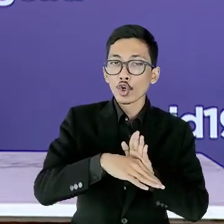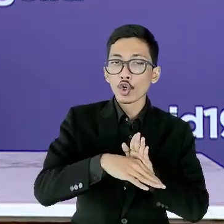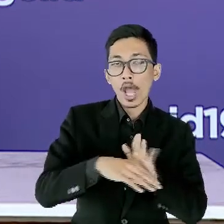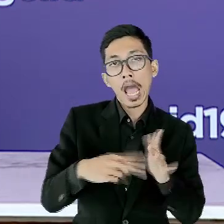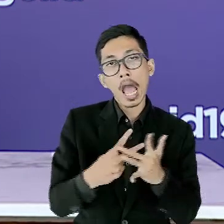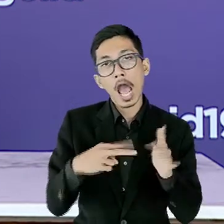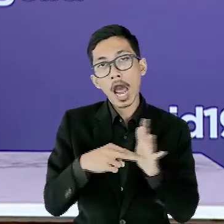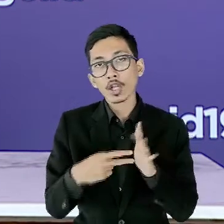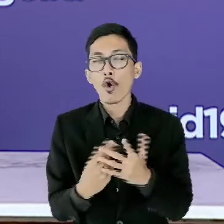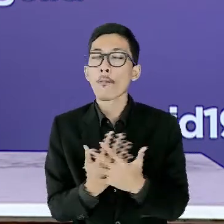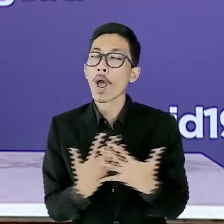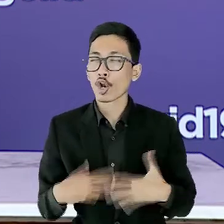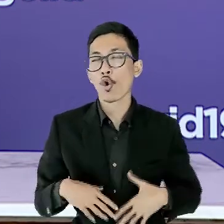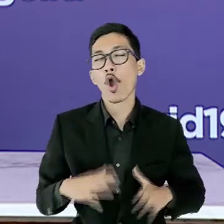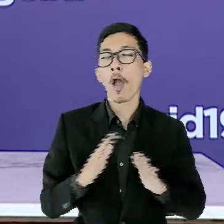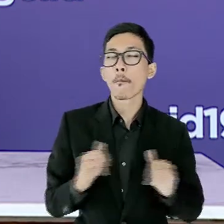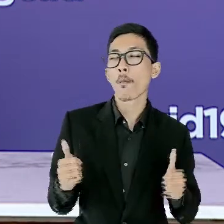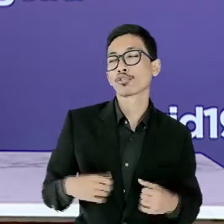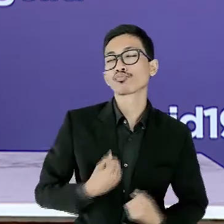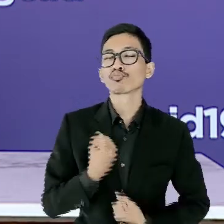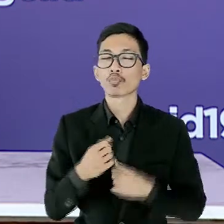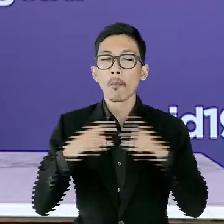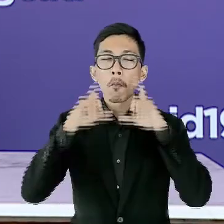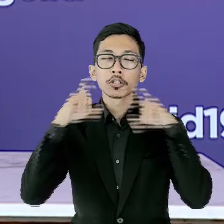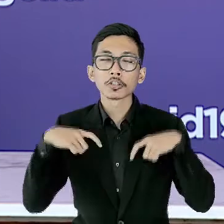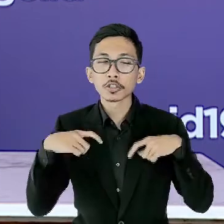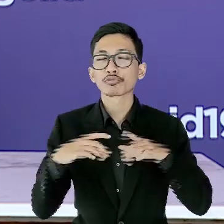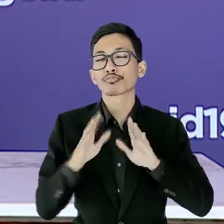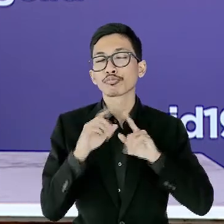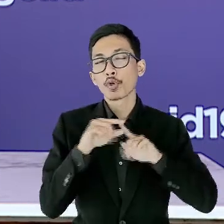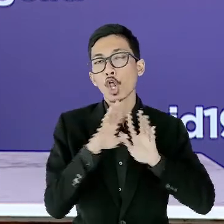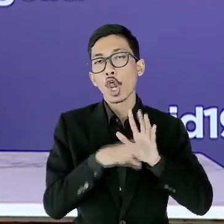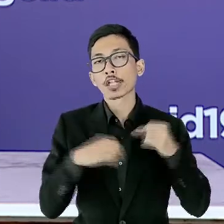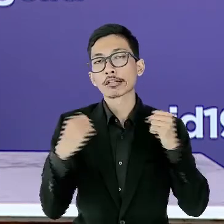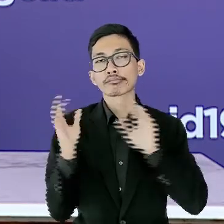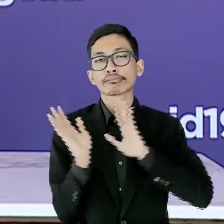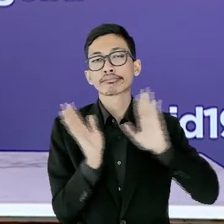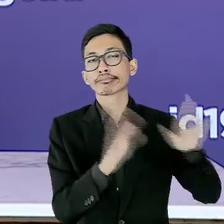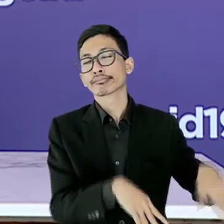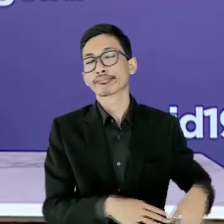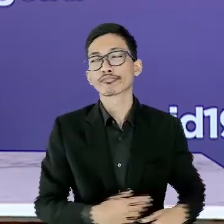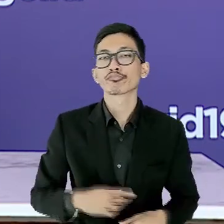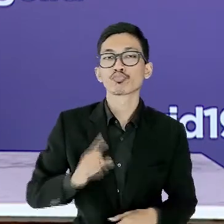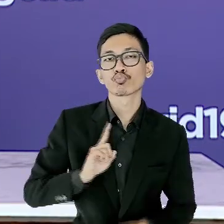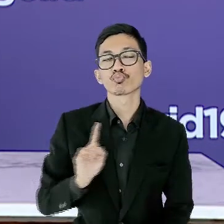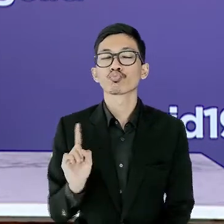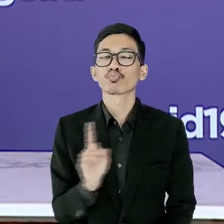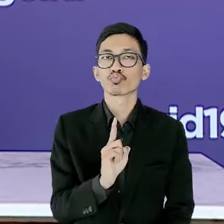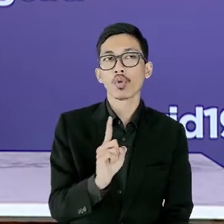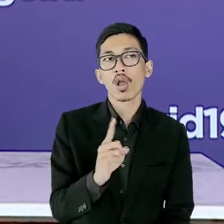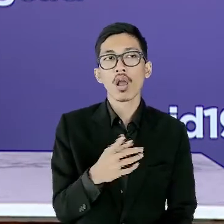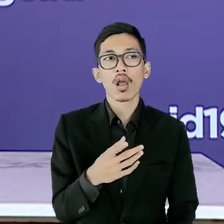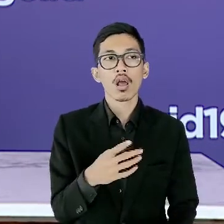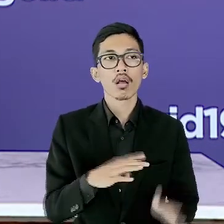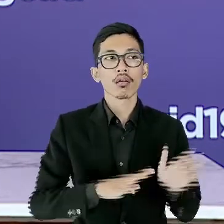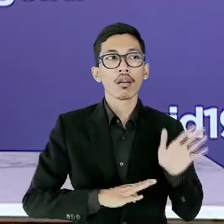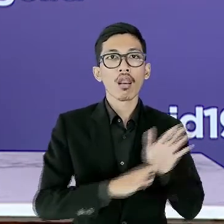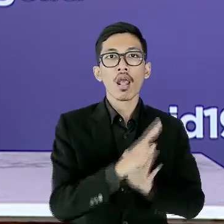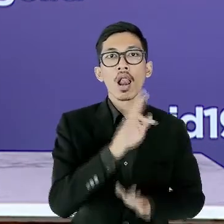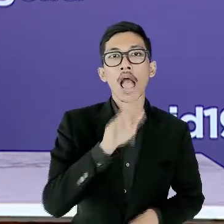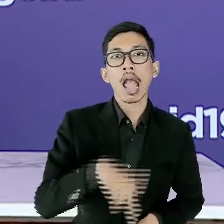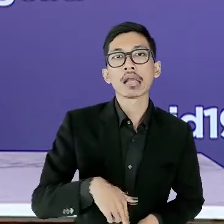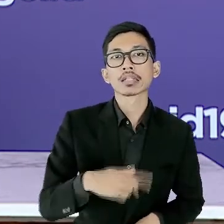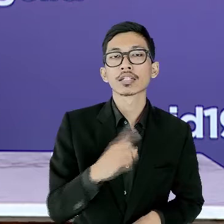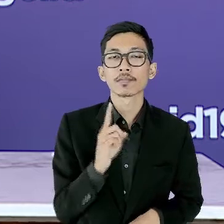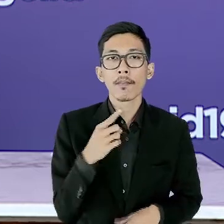merasa aman dan kembali beraktivitas tanpa menerapkan protokol kesehatan, utamanya pada kegiatan agama dan